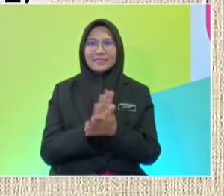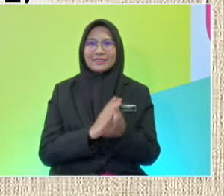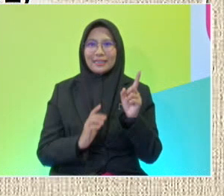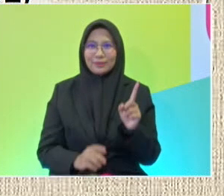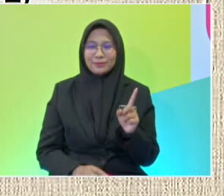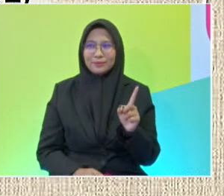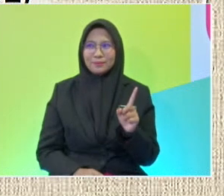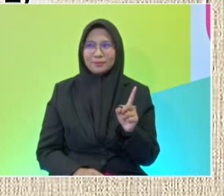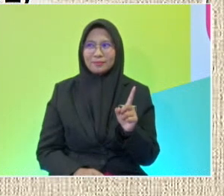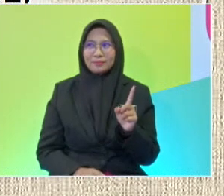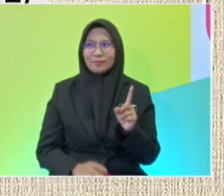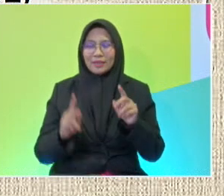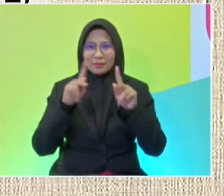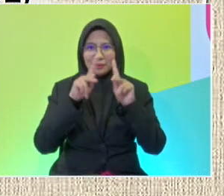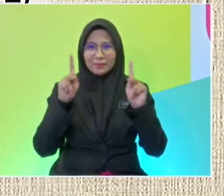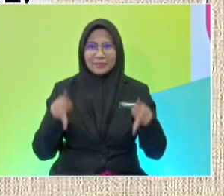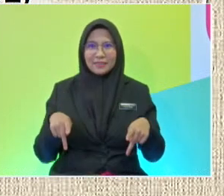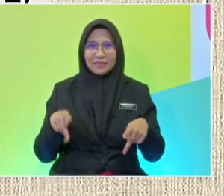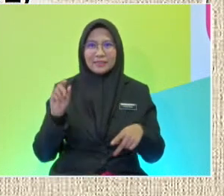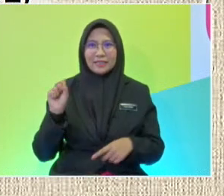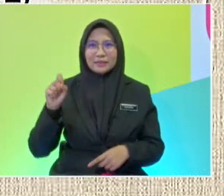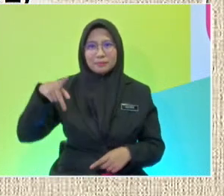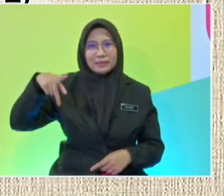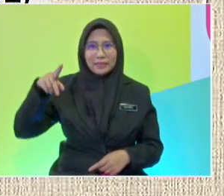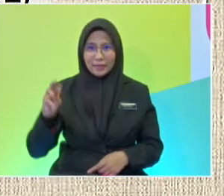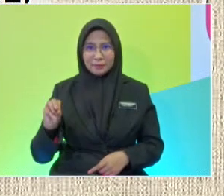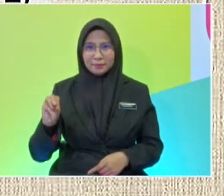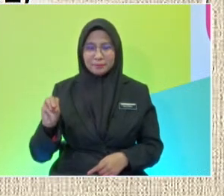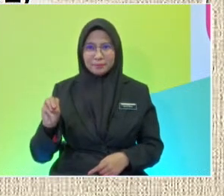kertas pemeriksaan CJ pelajaran